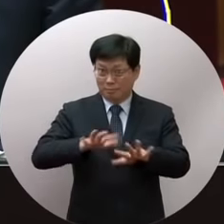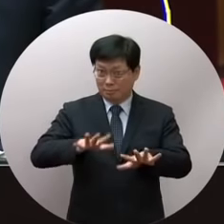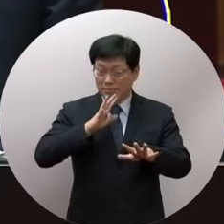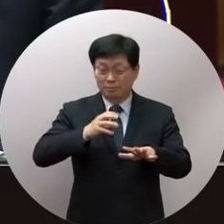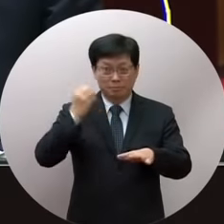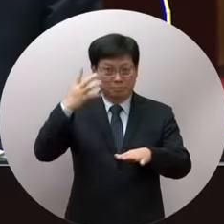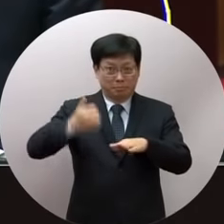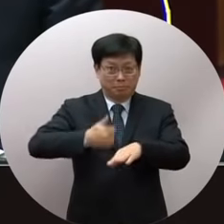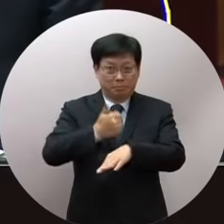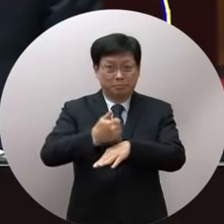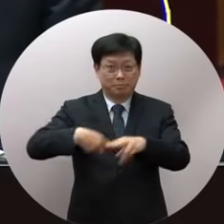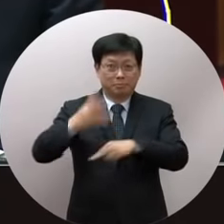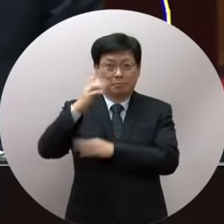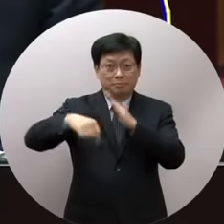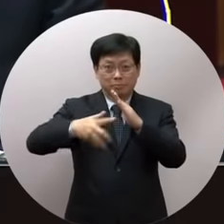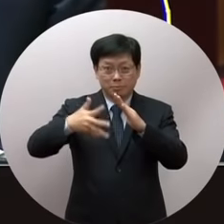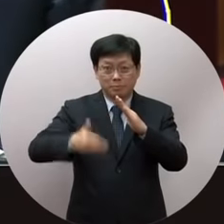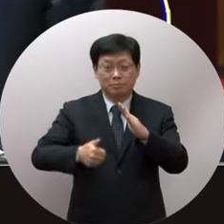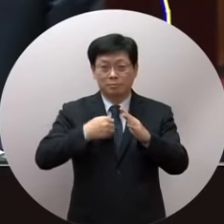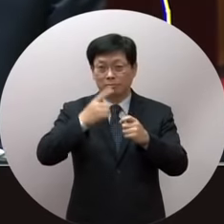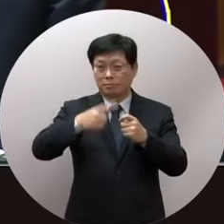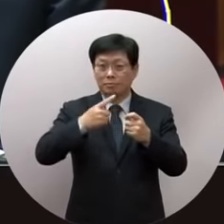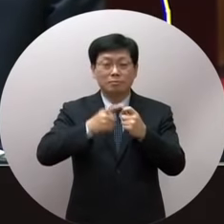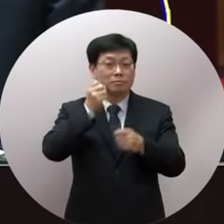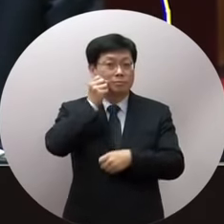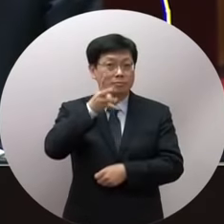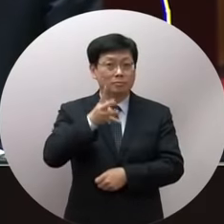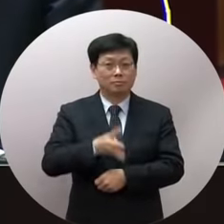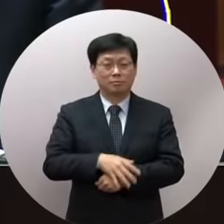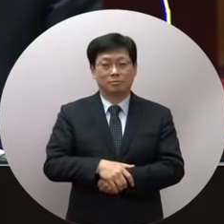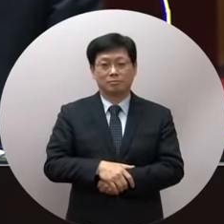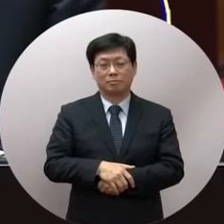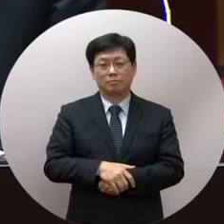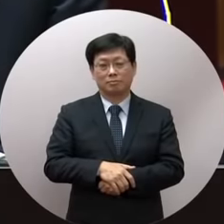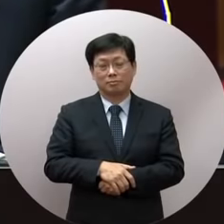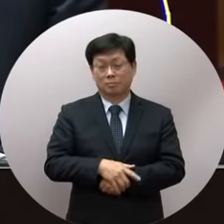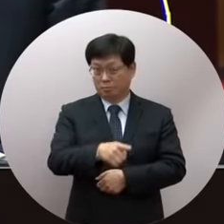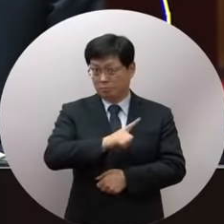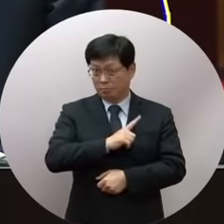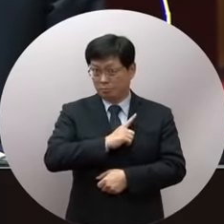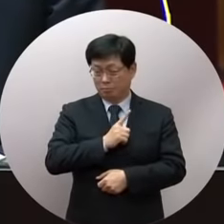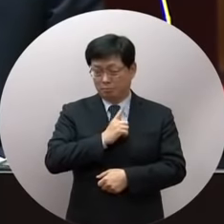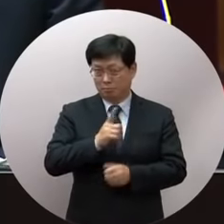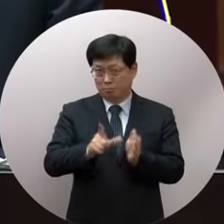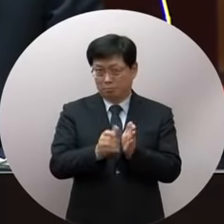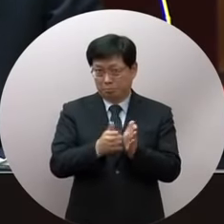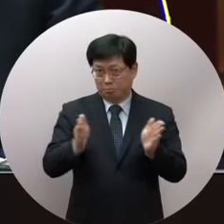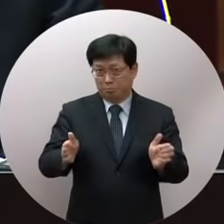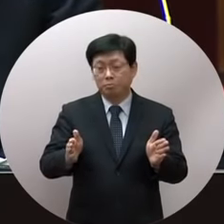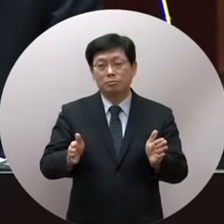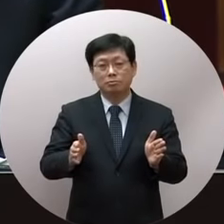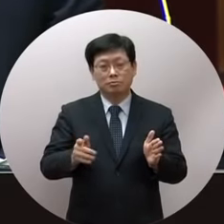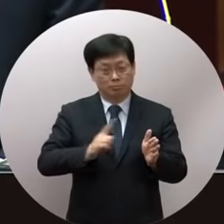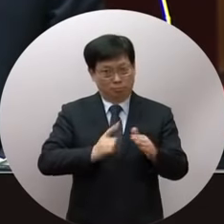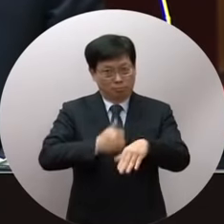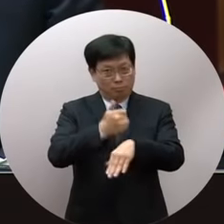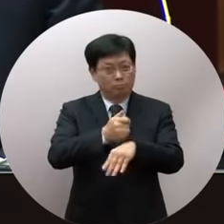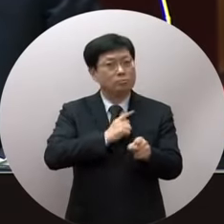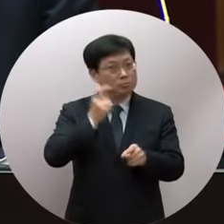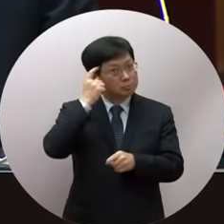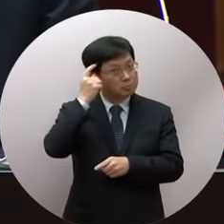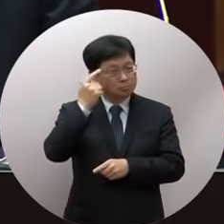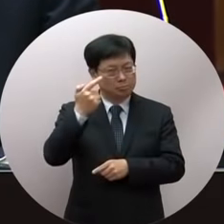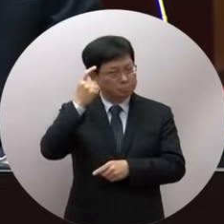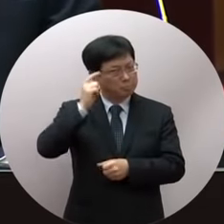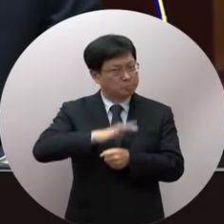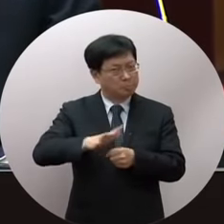次就任行政院长已经一年四个月了，那您任内，你认为你任内